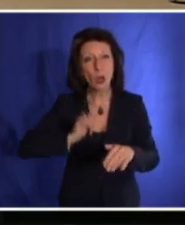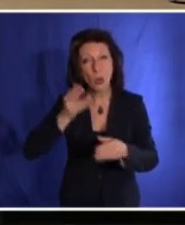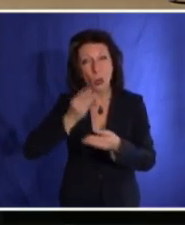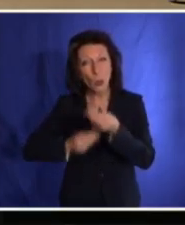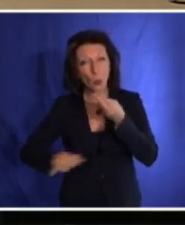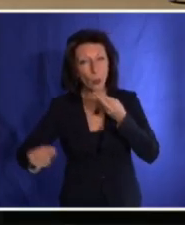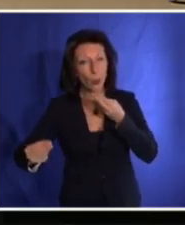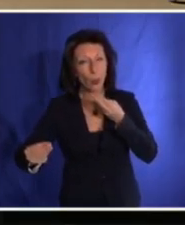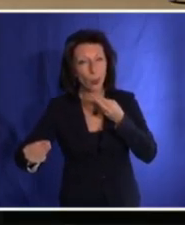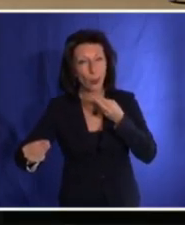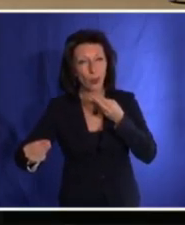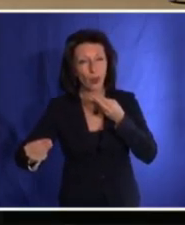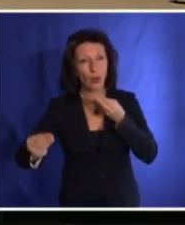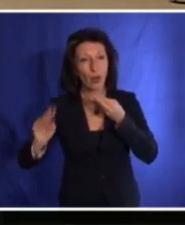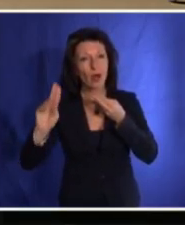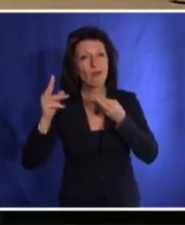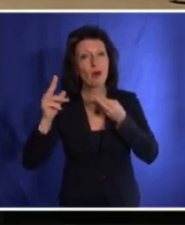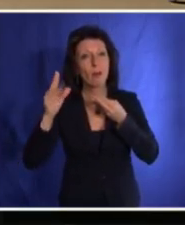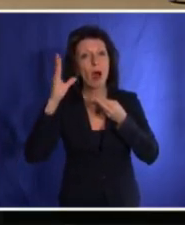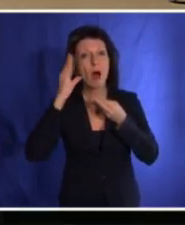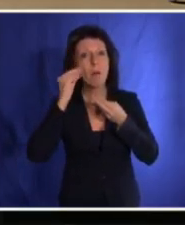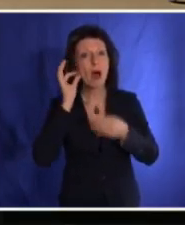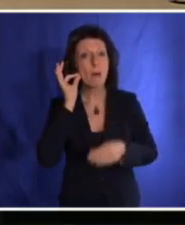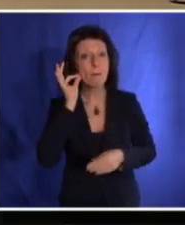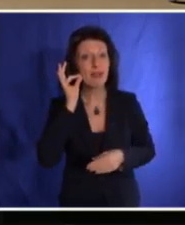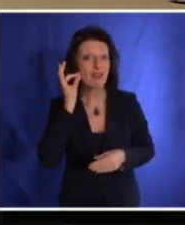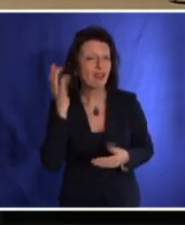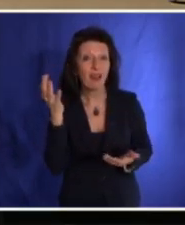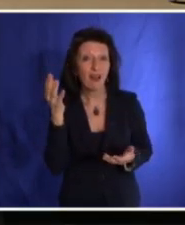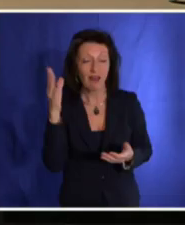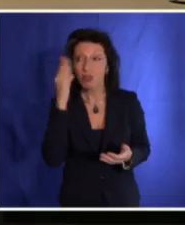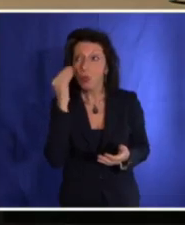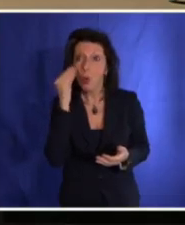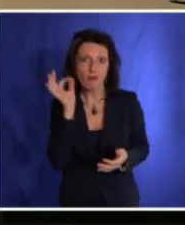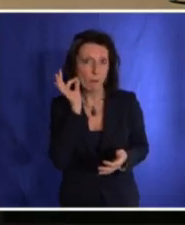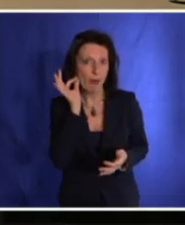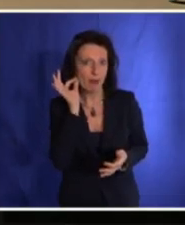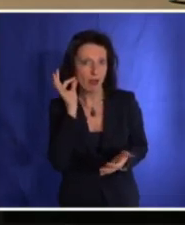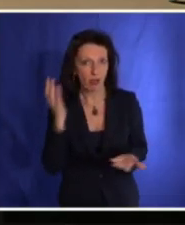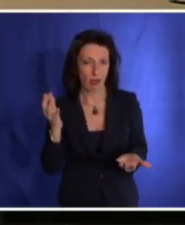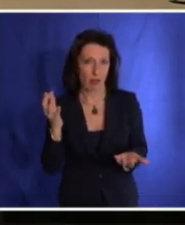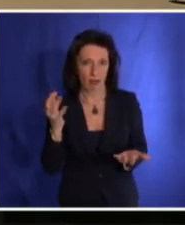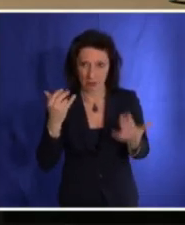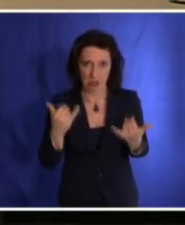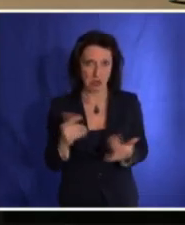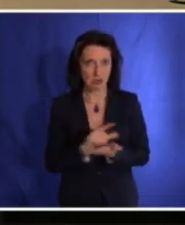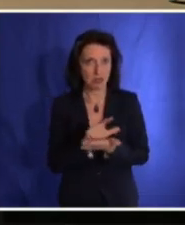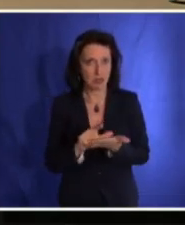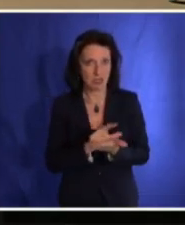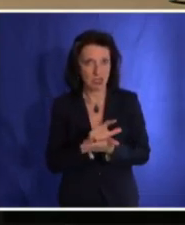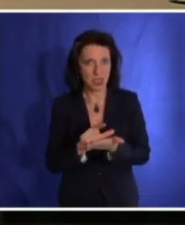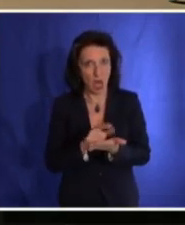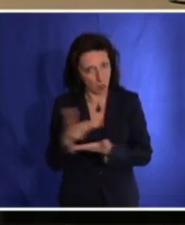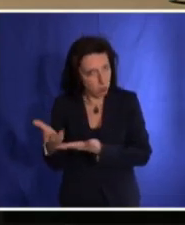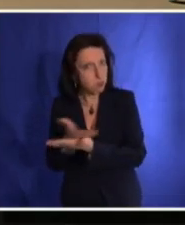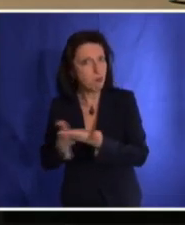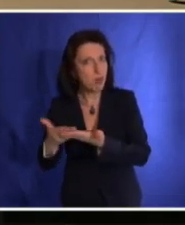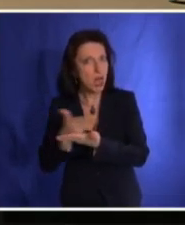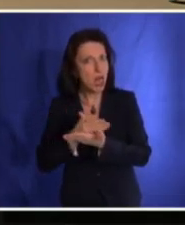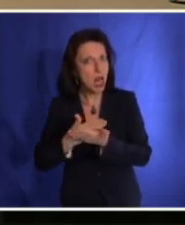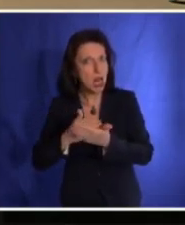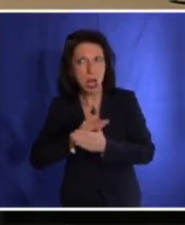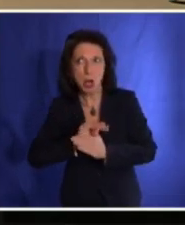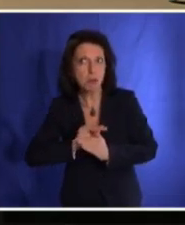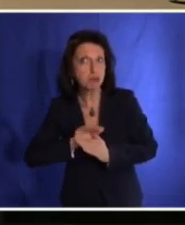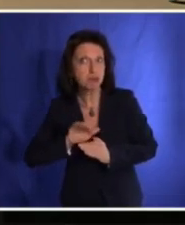sicher, auch unsere Bauernmauern, auch die Mädchen aus dem Dorf gehen heute den Bildungsweg bis zur